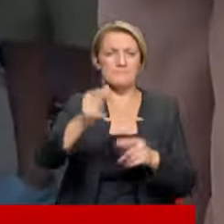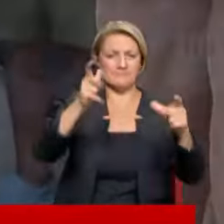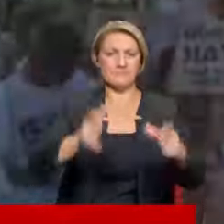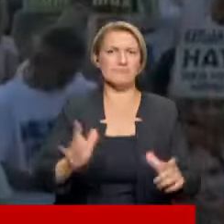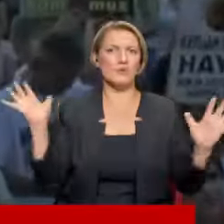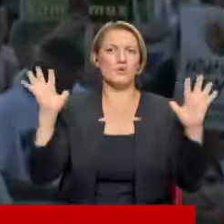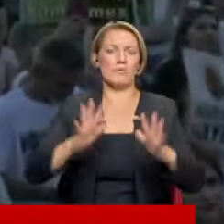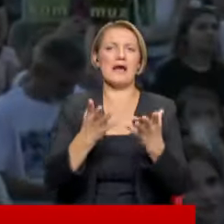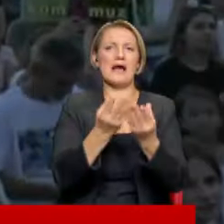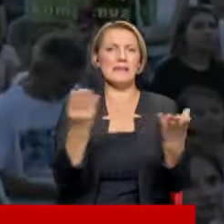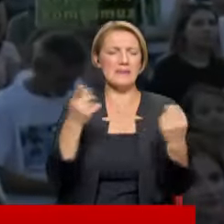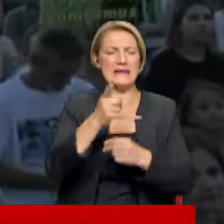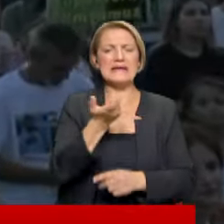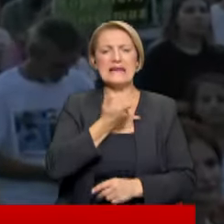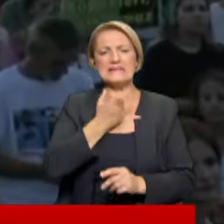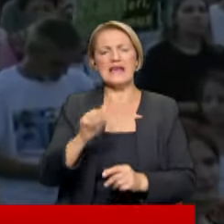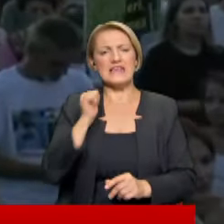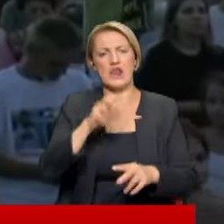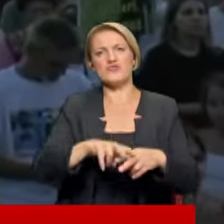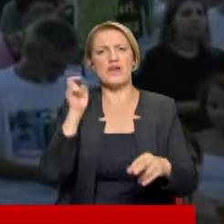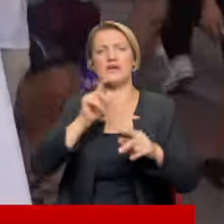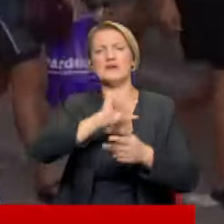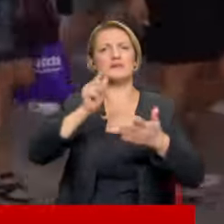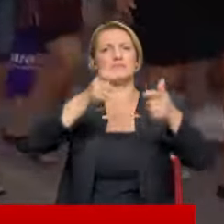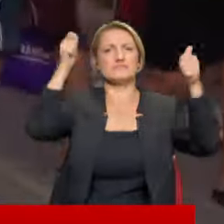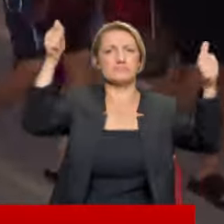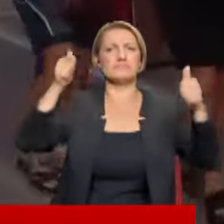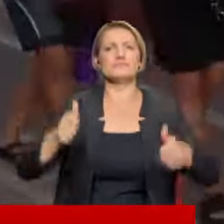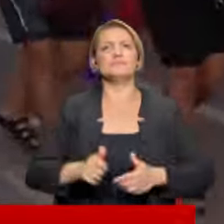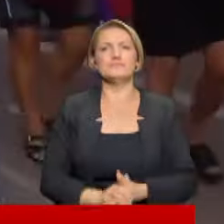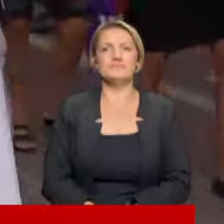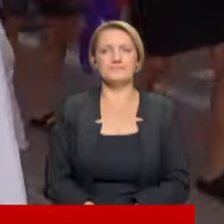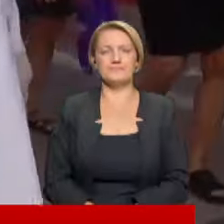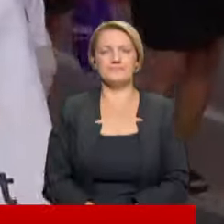toplanan kalabalık yasayı geri çek yazılı pankartlar açtı.